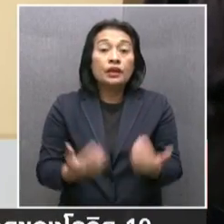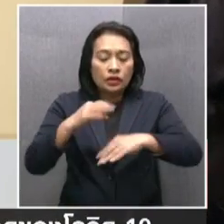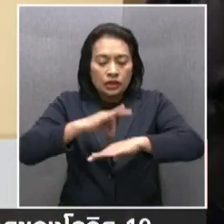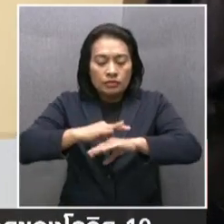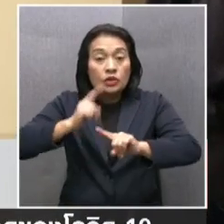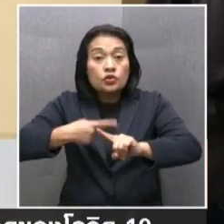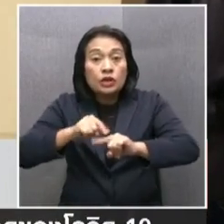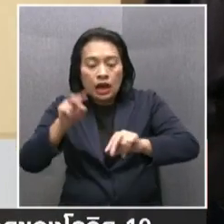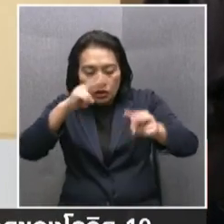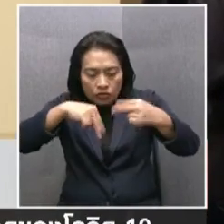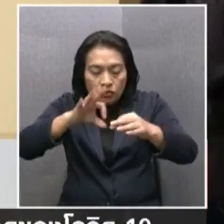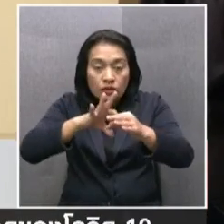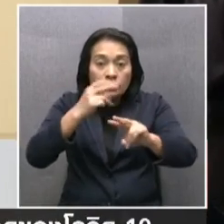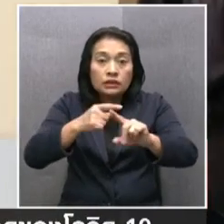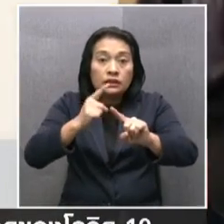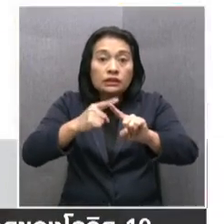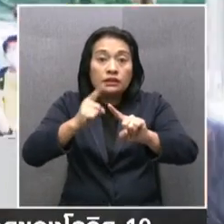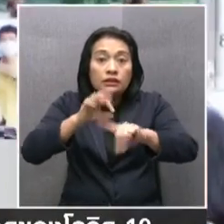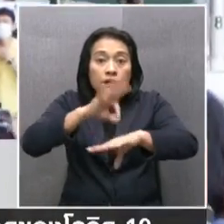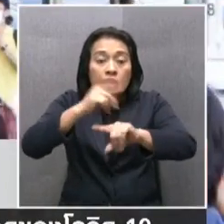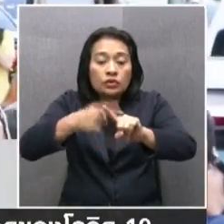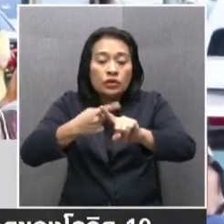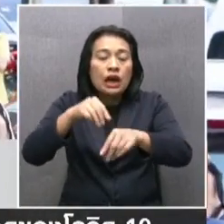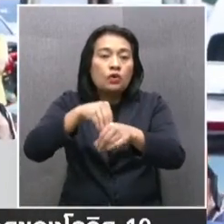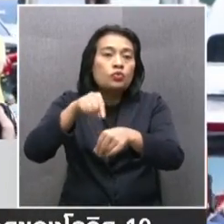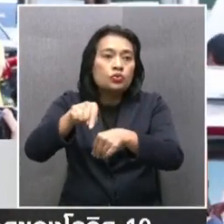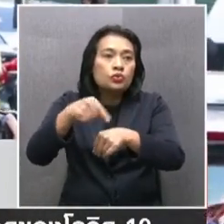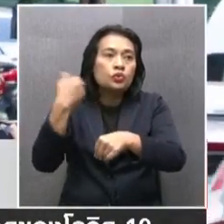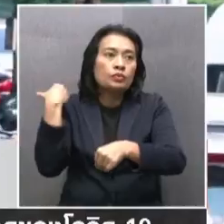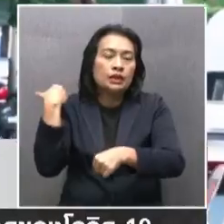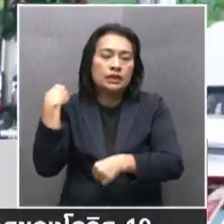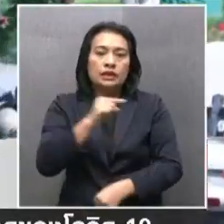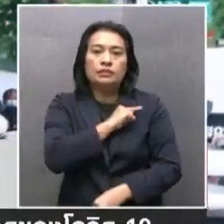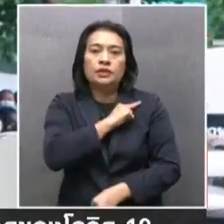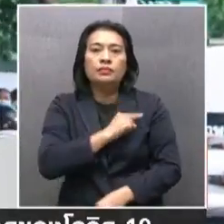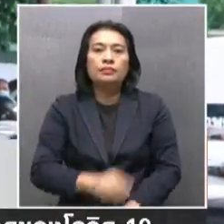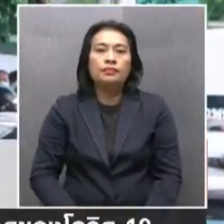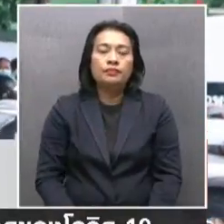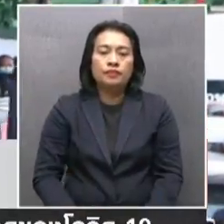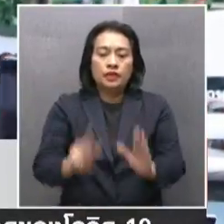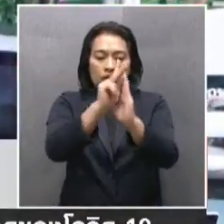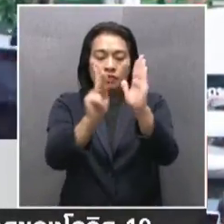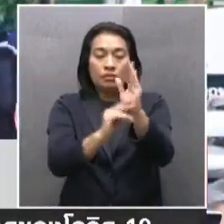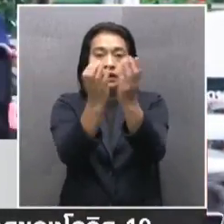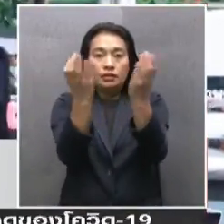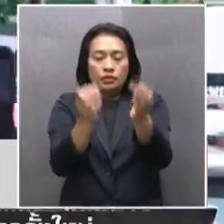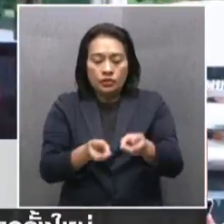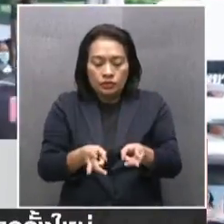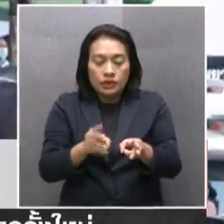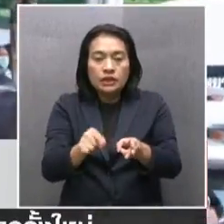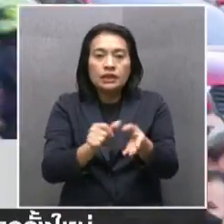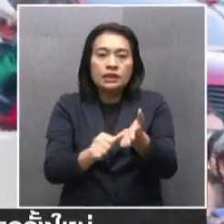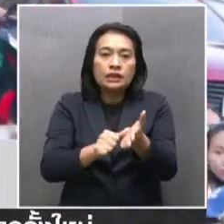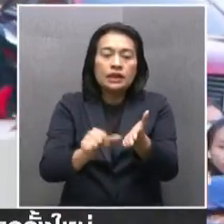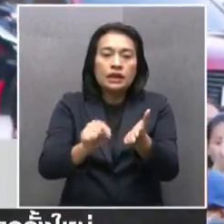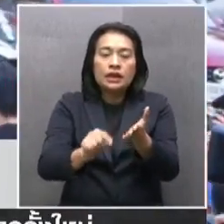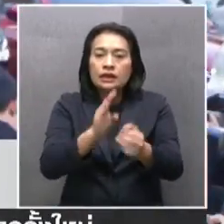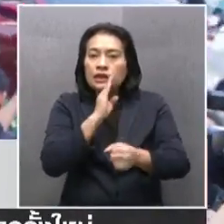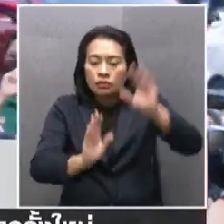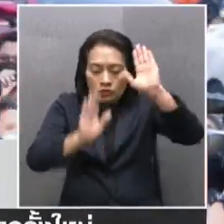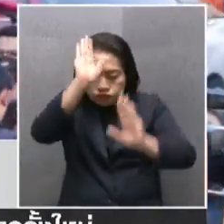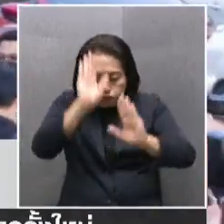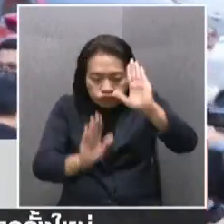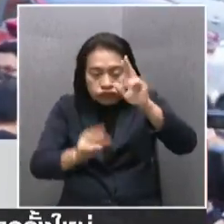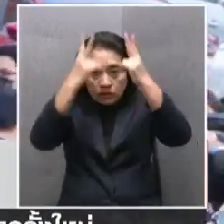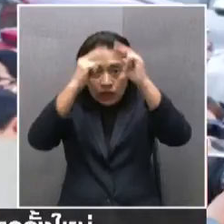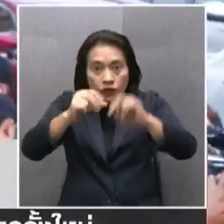ไงนี่เมื่อรัฐบาลรักษาการมันยังมีอยู ่อย่างไรก็ตามรัฐธรรมนูญกำหนดให้เป็นทางออกเอาไว้กรณีไม่สามารถโหวตเลือกนายกรัฐมนต